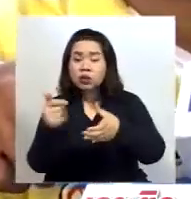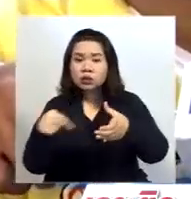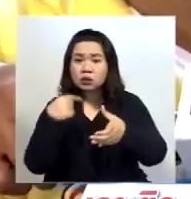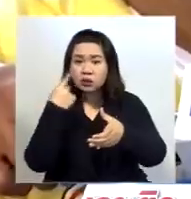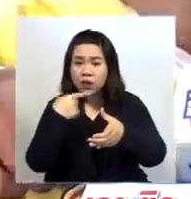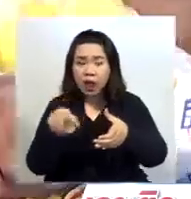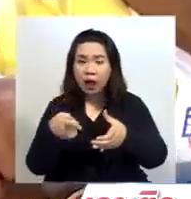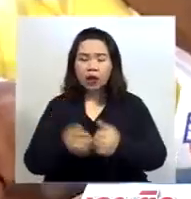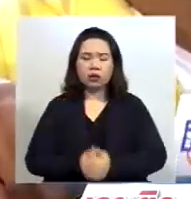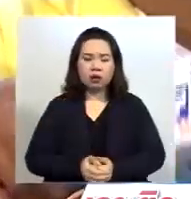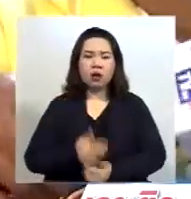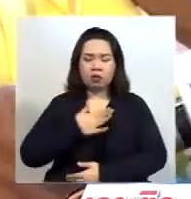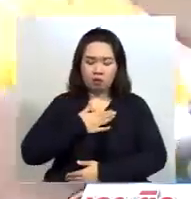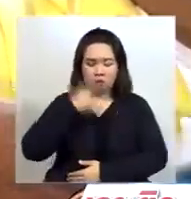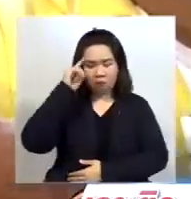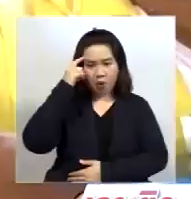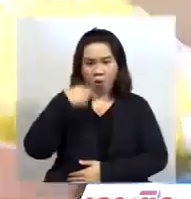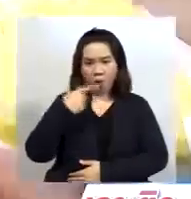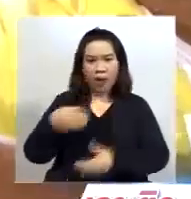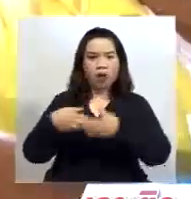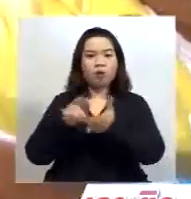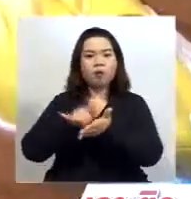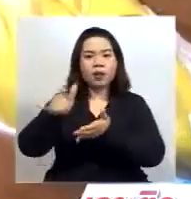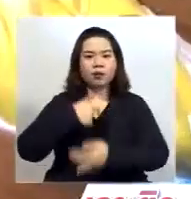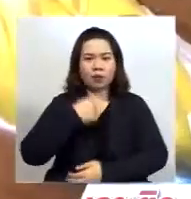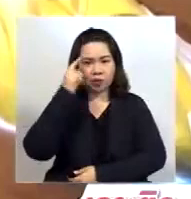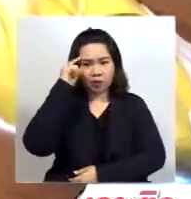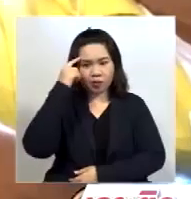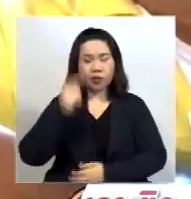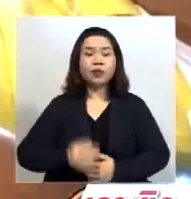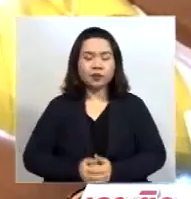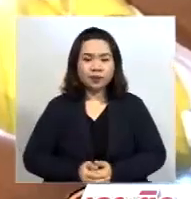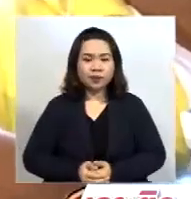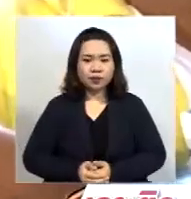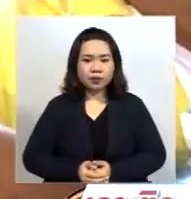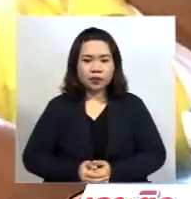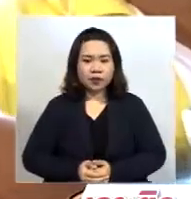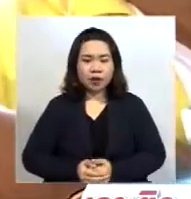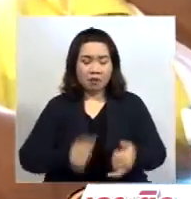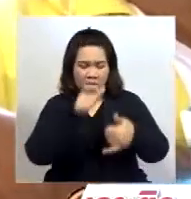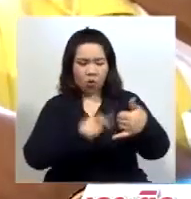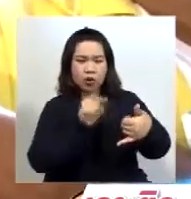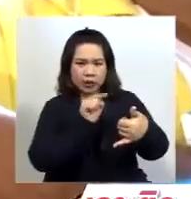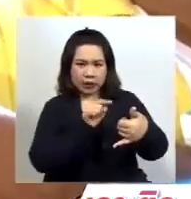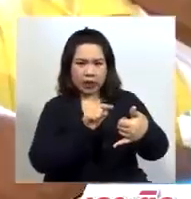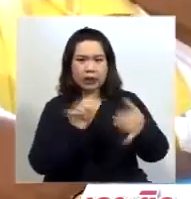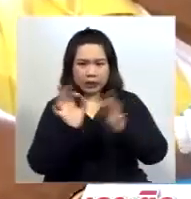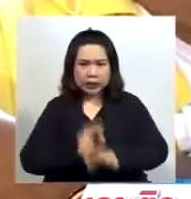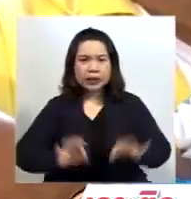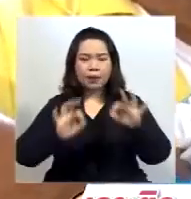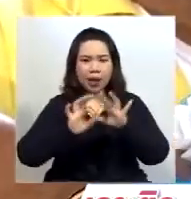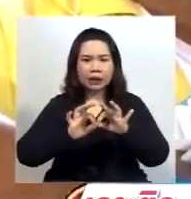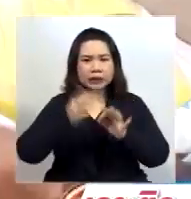นี่เราไม่ทราบมีใครบ้างครับคนอื่นนี่ผมก็ไม่ทราบว่ามีใครบ้างเป็นเรื่องของคนคนนั้นจะต้องไม่ควรประม